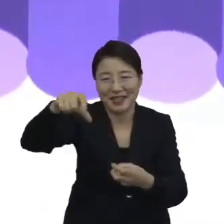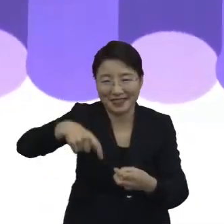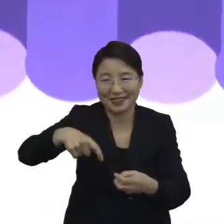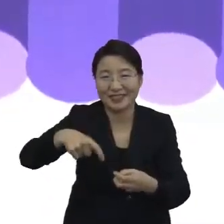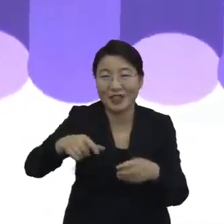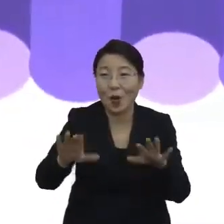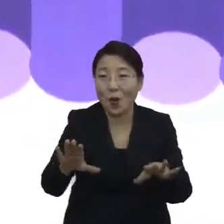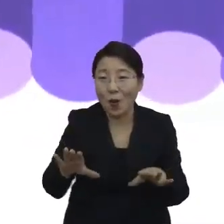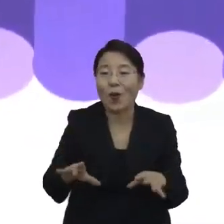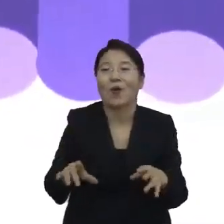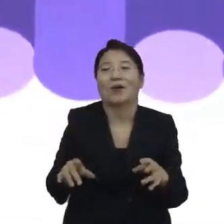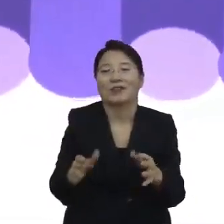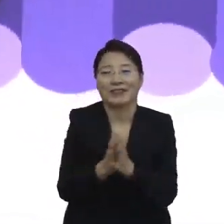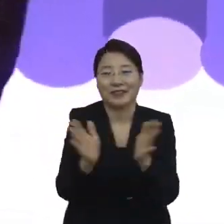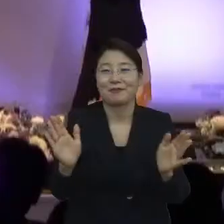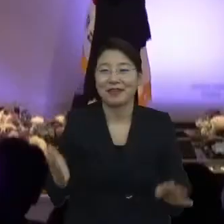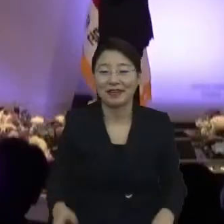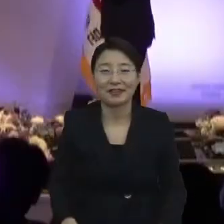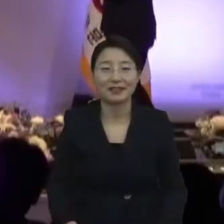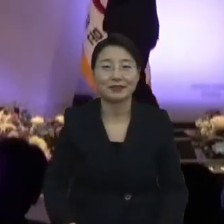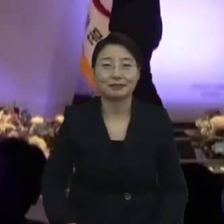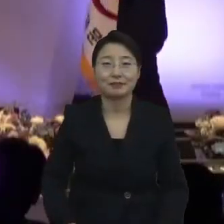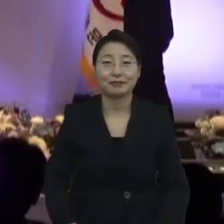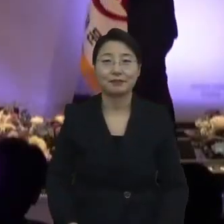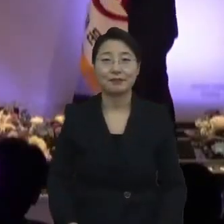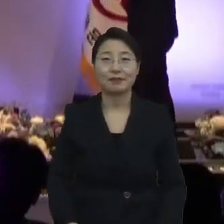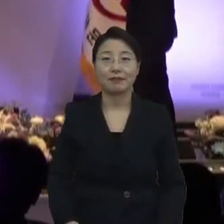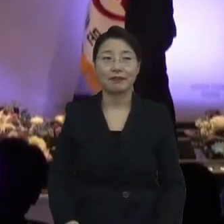이제 올 1월부터 시행이 됩니다.